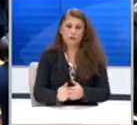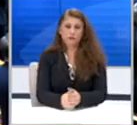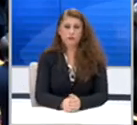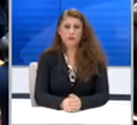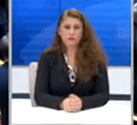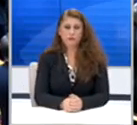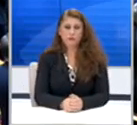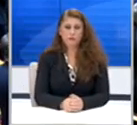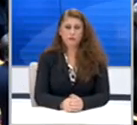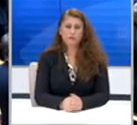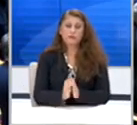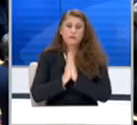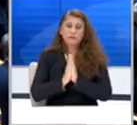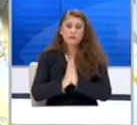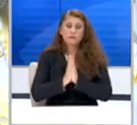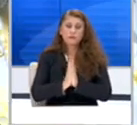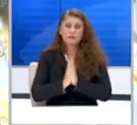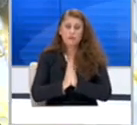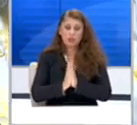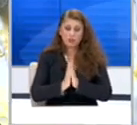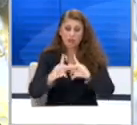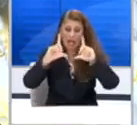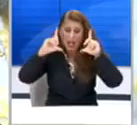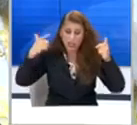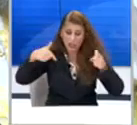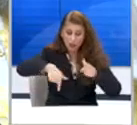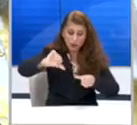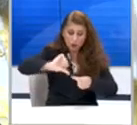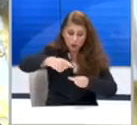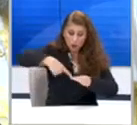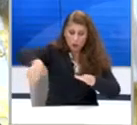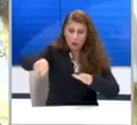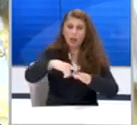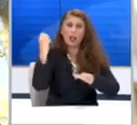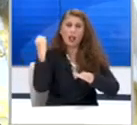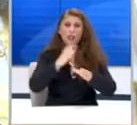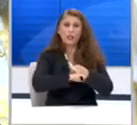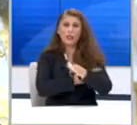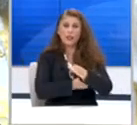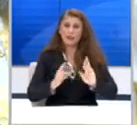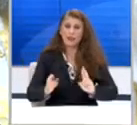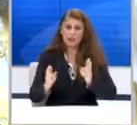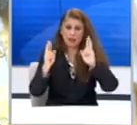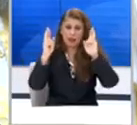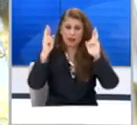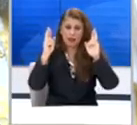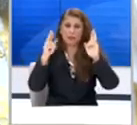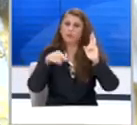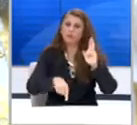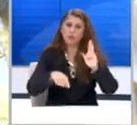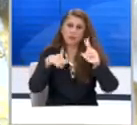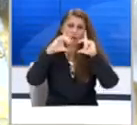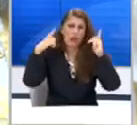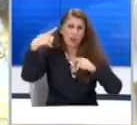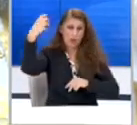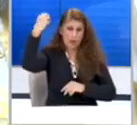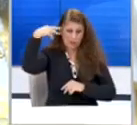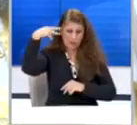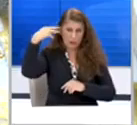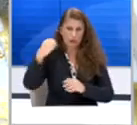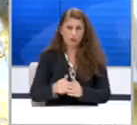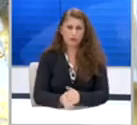Υπέρ του αγιαστήνε το είδωρ τούτο, τη δυνάμη και ενεργία και επιφυτίση του Αγίου